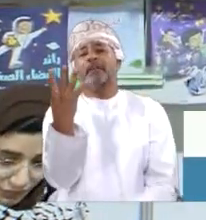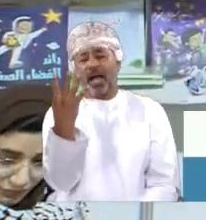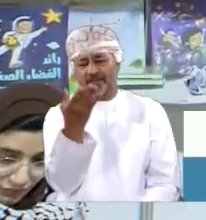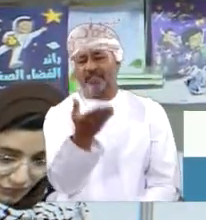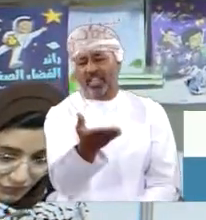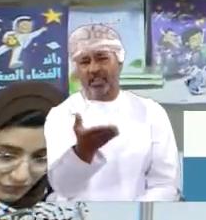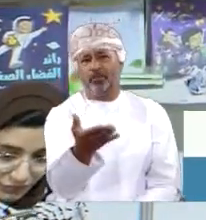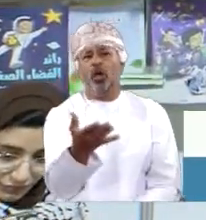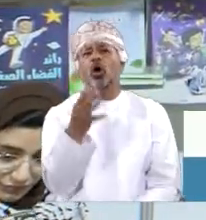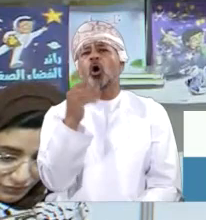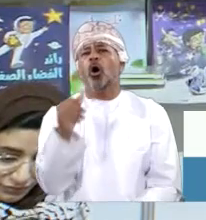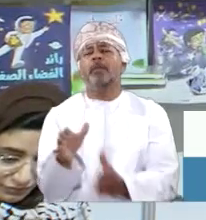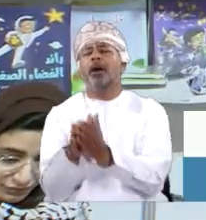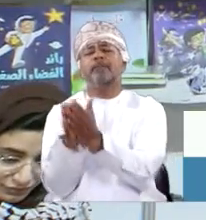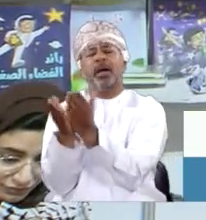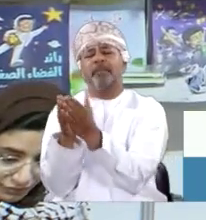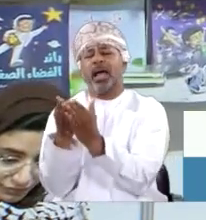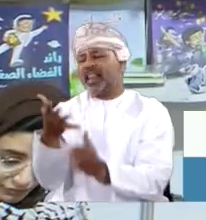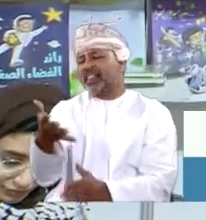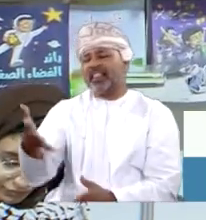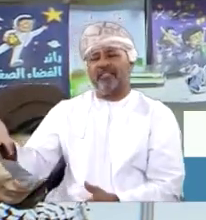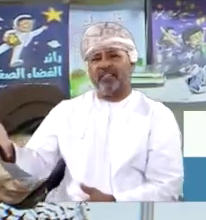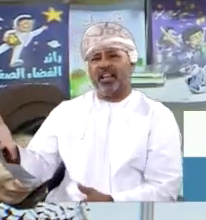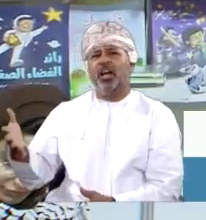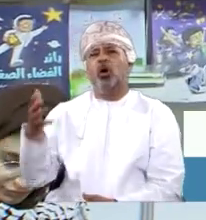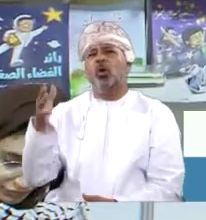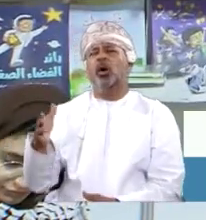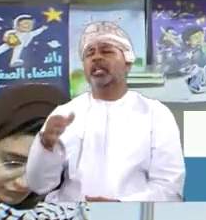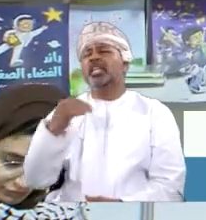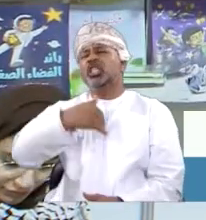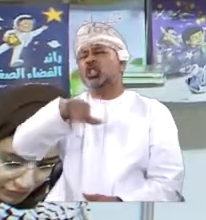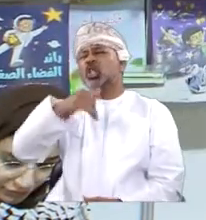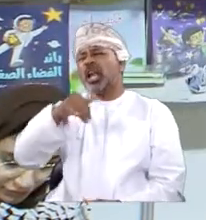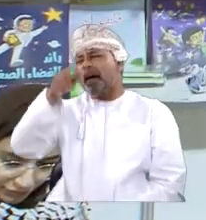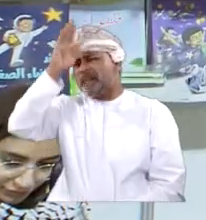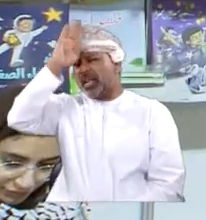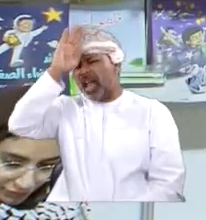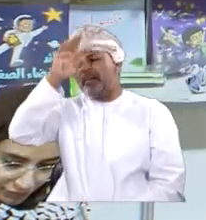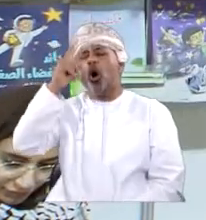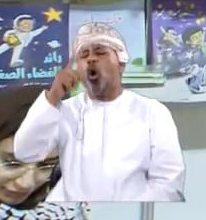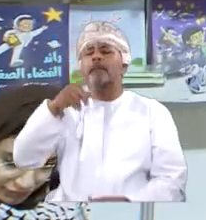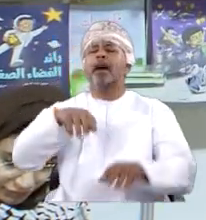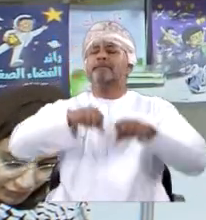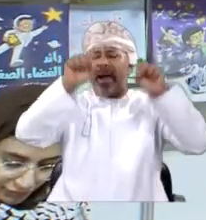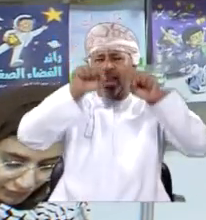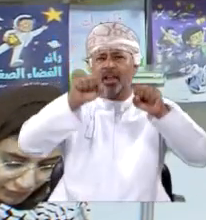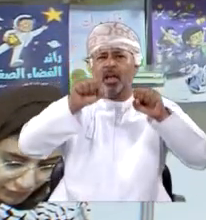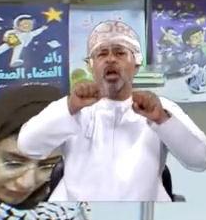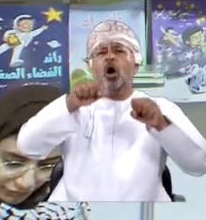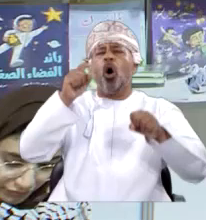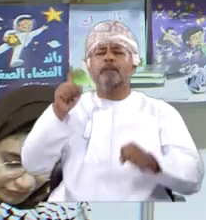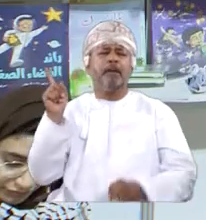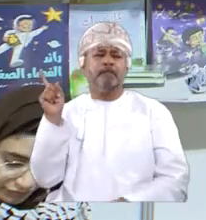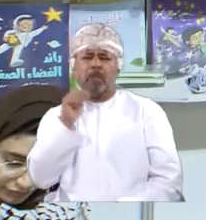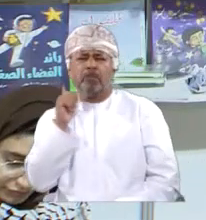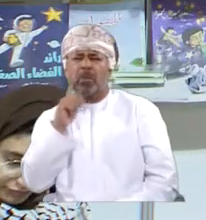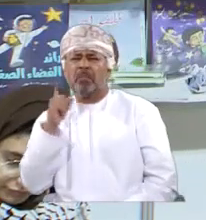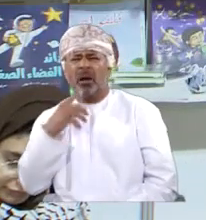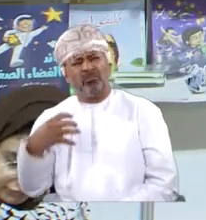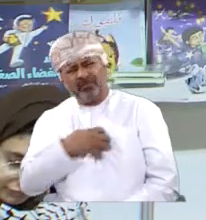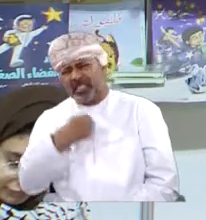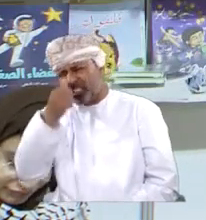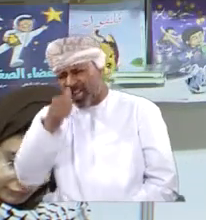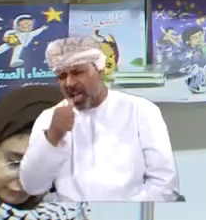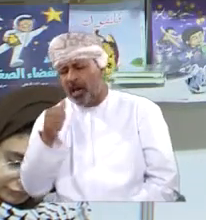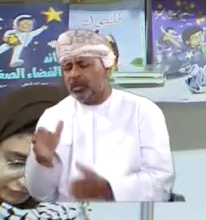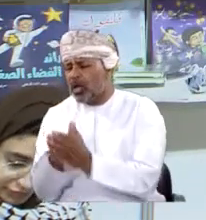نحن منشورات مصابيح لكتاب الطفل في بغداد شارع المتنبي. هدفنا الوحيد هو أن لا نخذل الأمهات ولا الأطفال